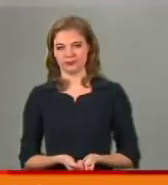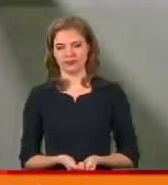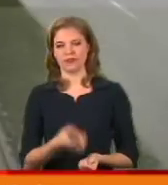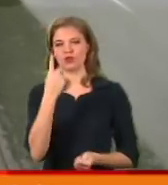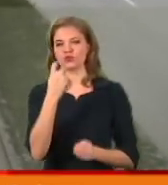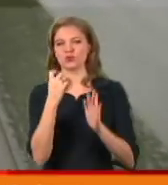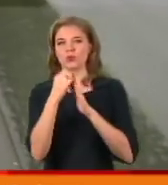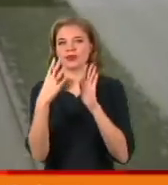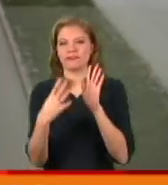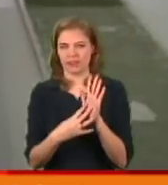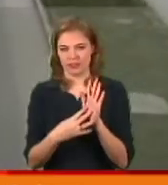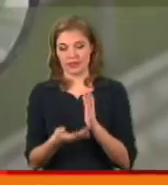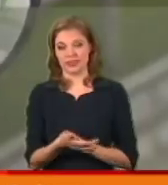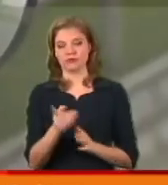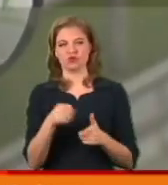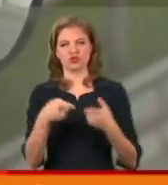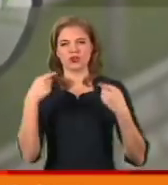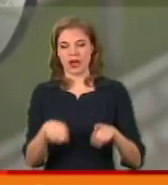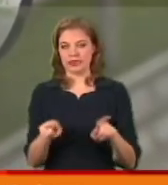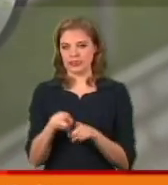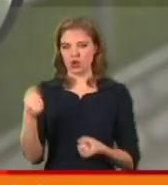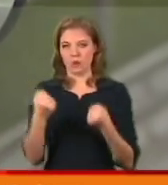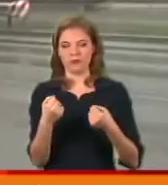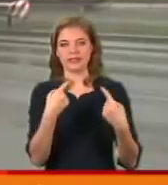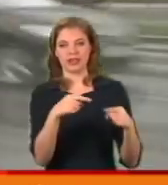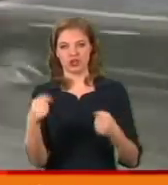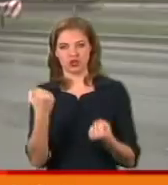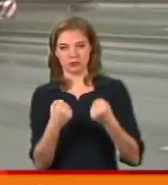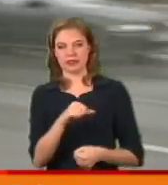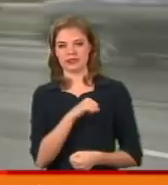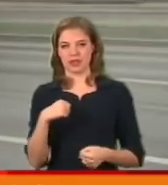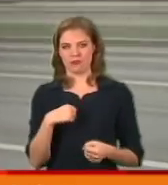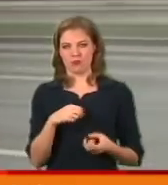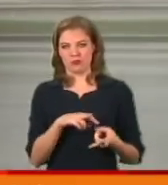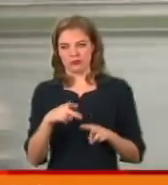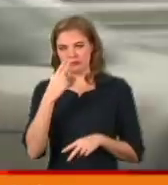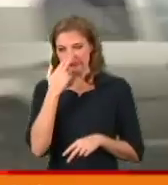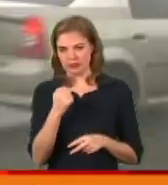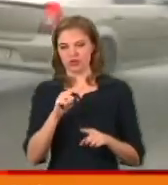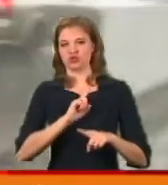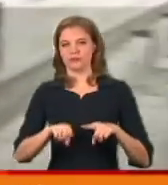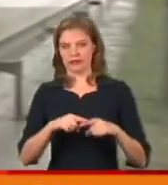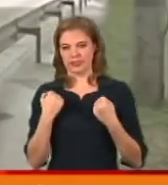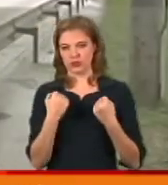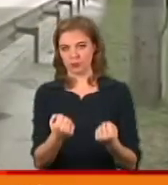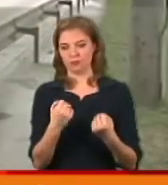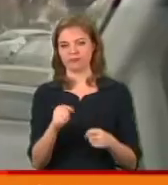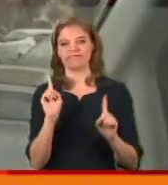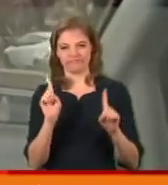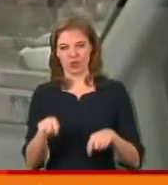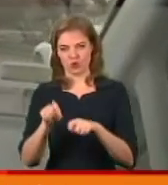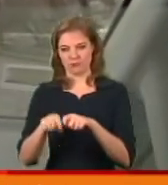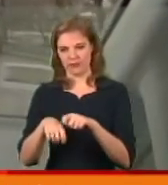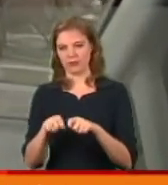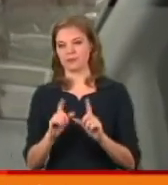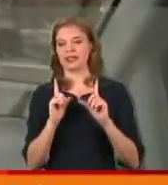100, 119. Чи реально за такого водіння інших кермувальників самому дотримуватися швидкісного режиму, також